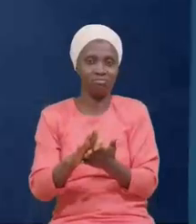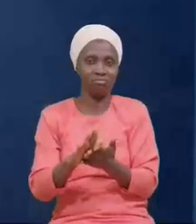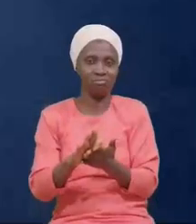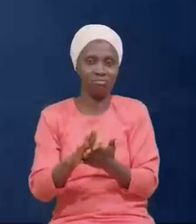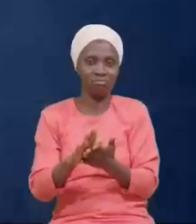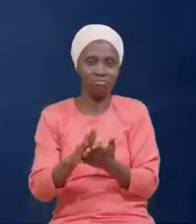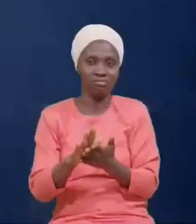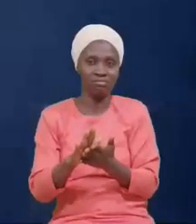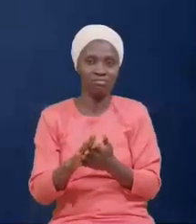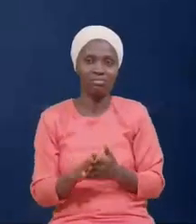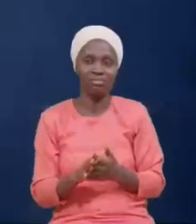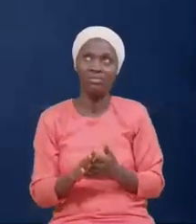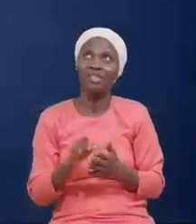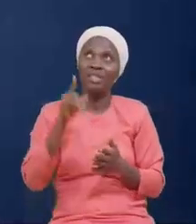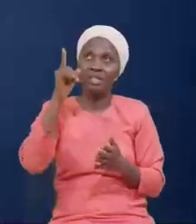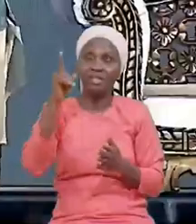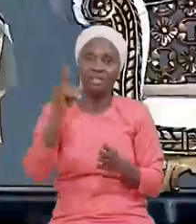et il a donné l'esprit.